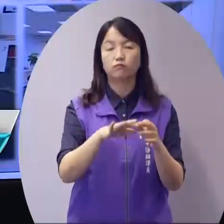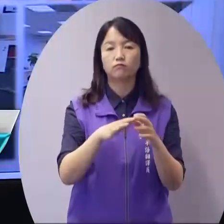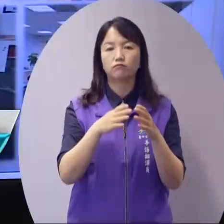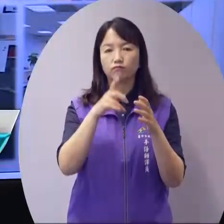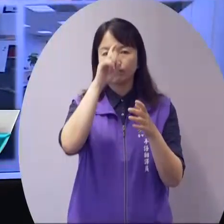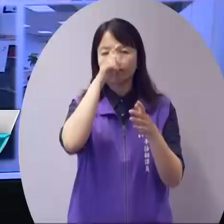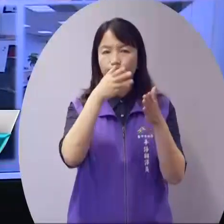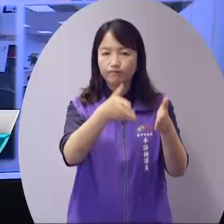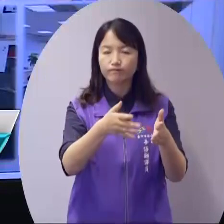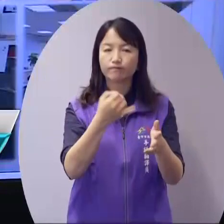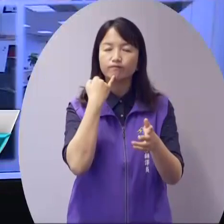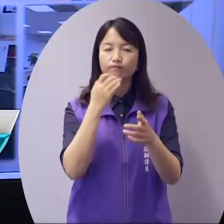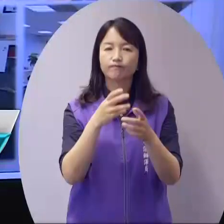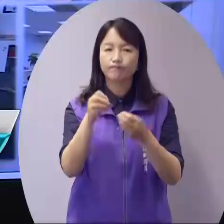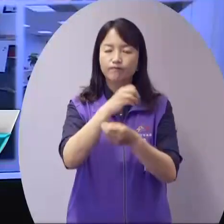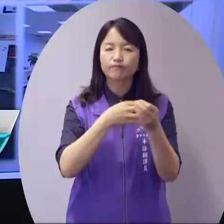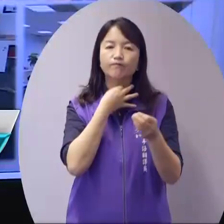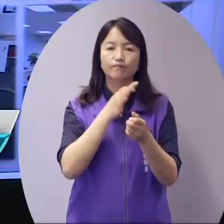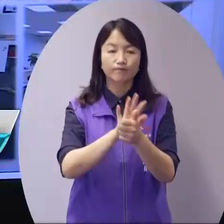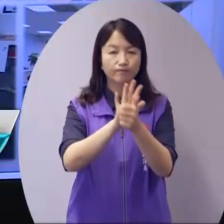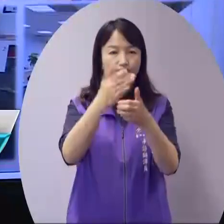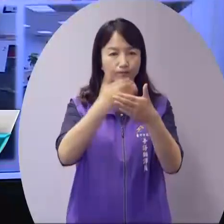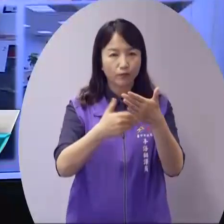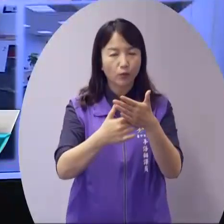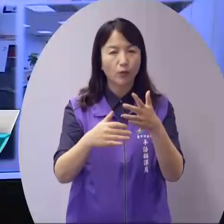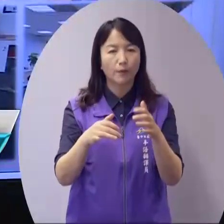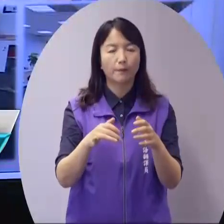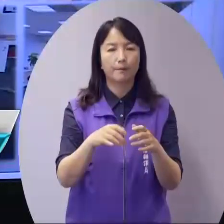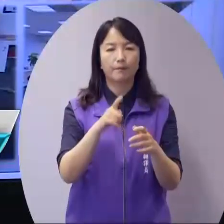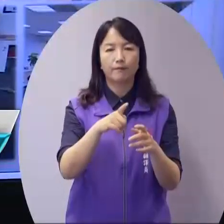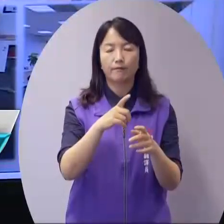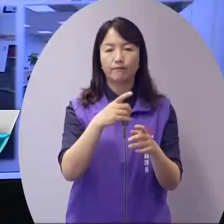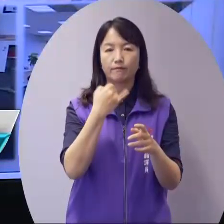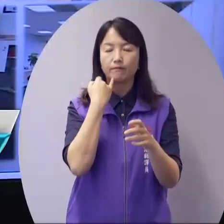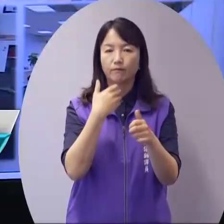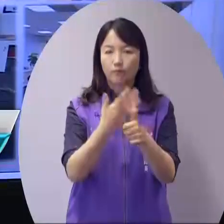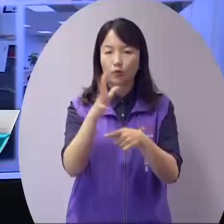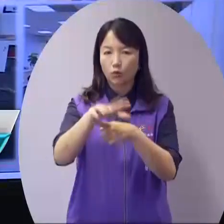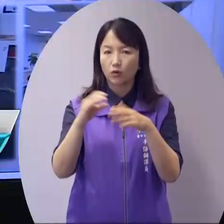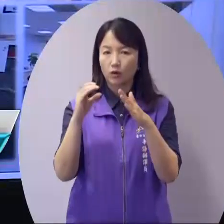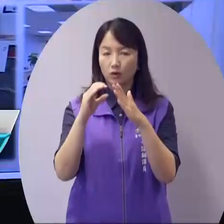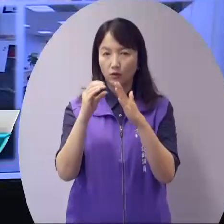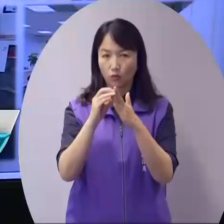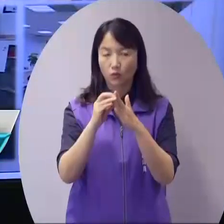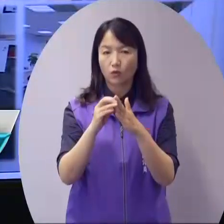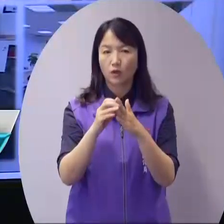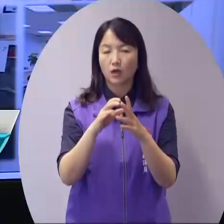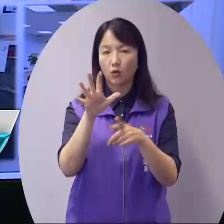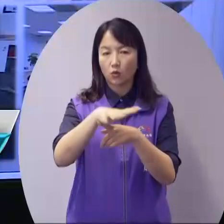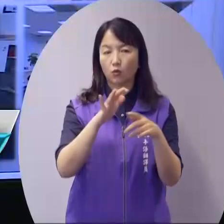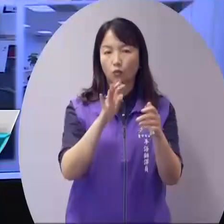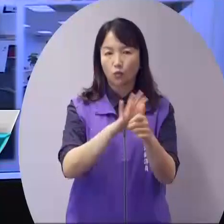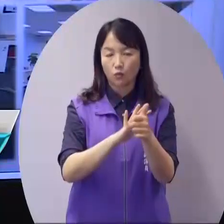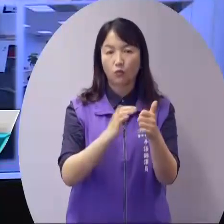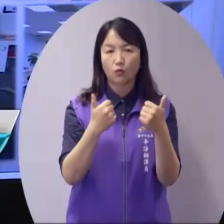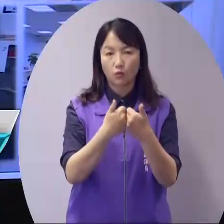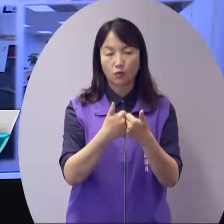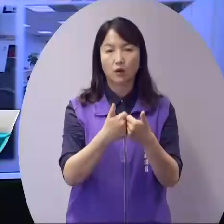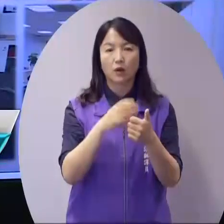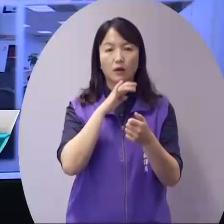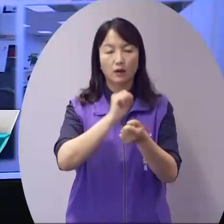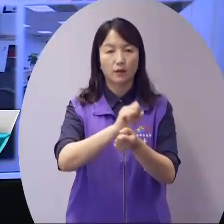了疏解这样的一个经济发展的冲击，那我们农委会配合农委会农粮署办